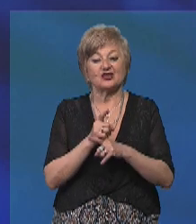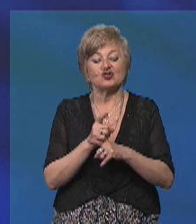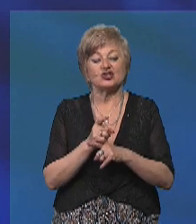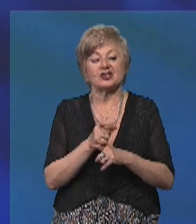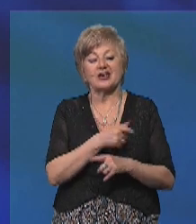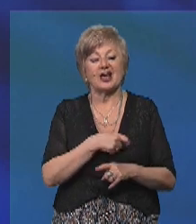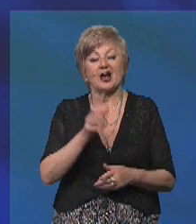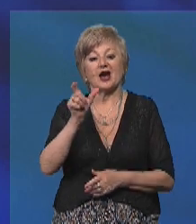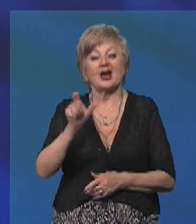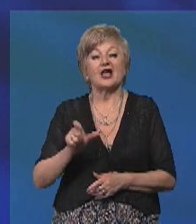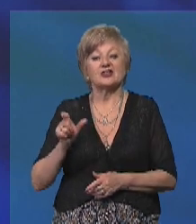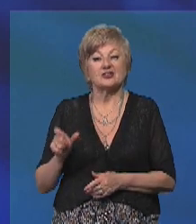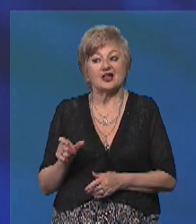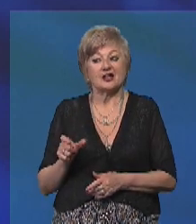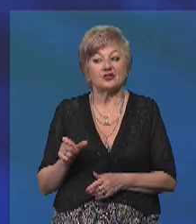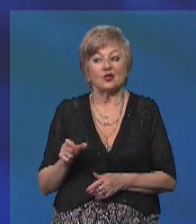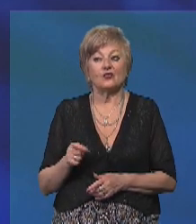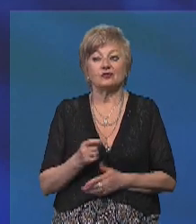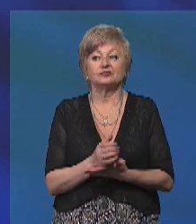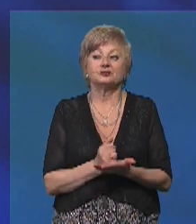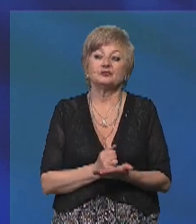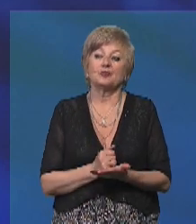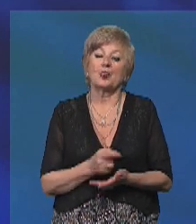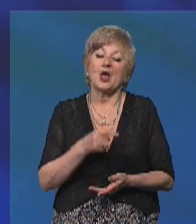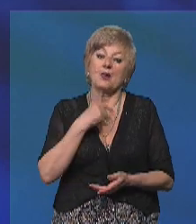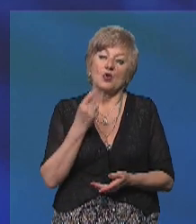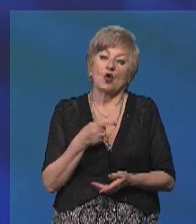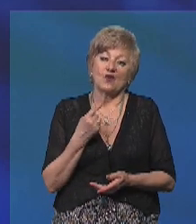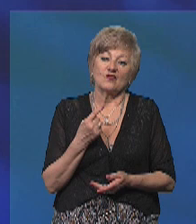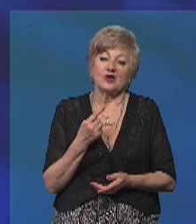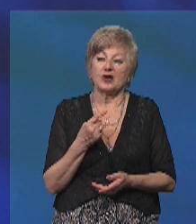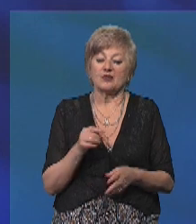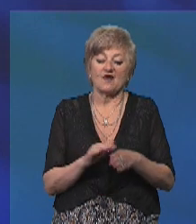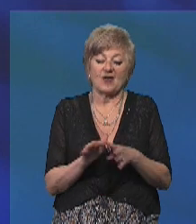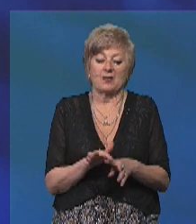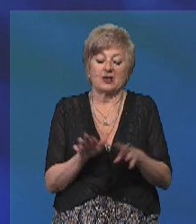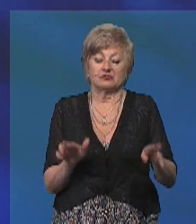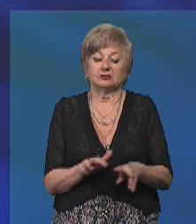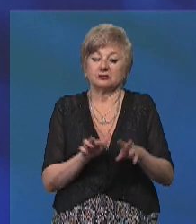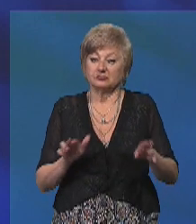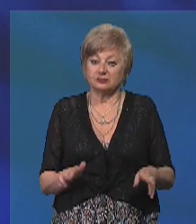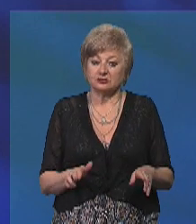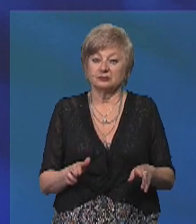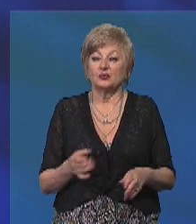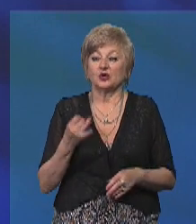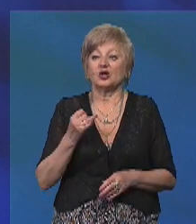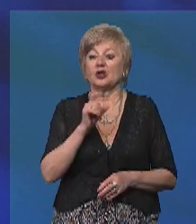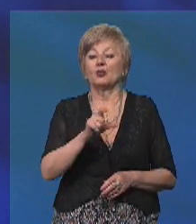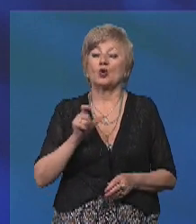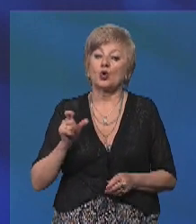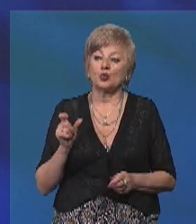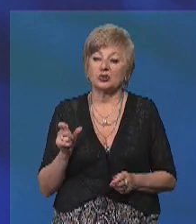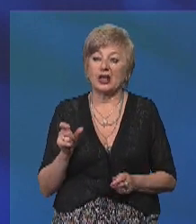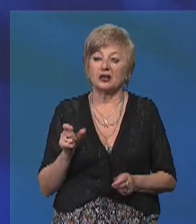І зараз говоримо і про одного людей з однаковими прізвищами, ім'ями і по батькові, і про людей,